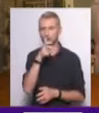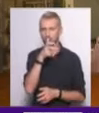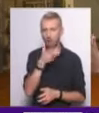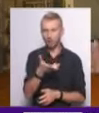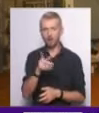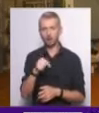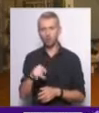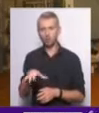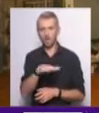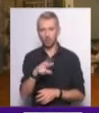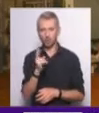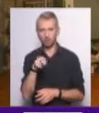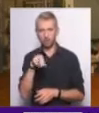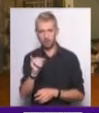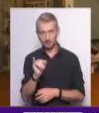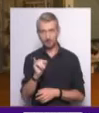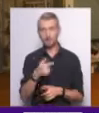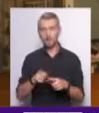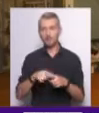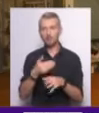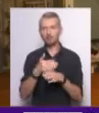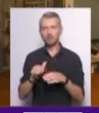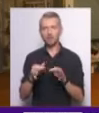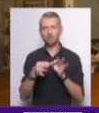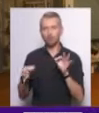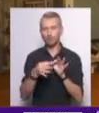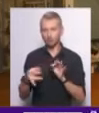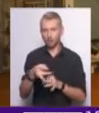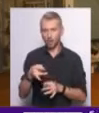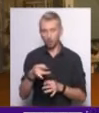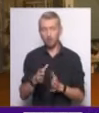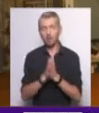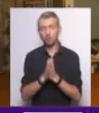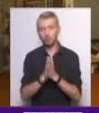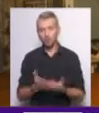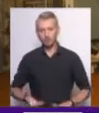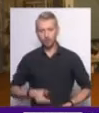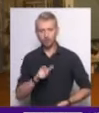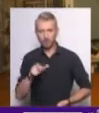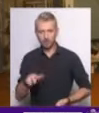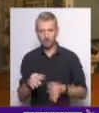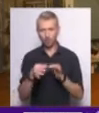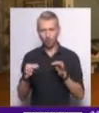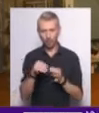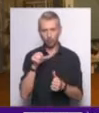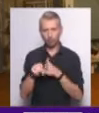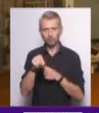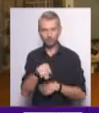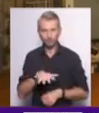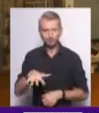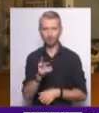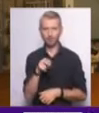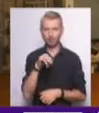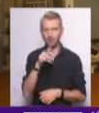район КПІ, правильно? І це частина Солом'янського району. Тож, будь ласка, жителі Солом'янки, особливо цієї частини, ми будемо